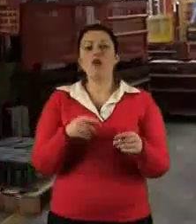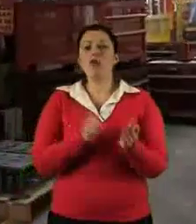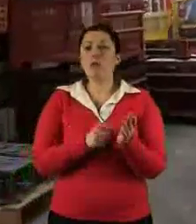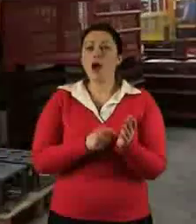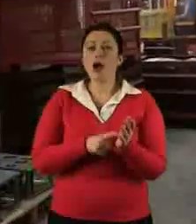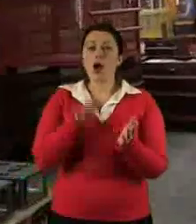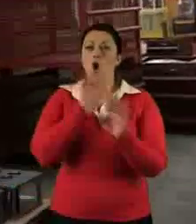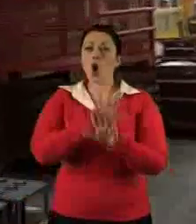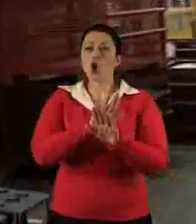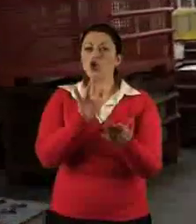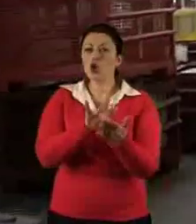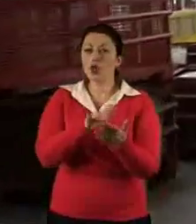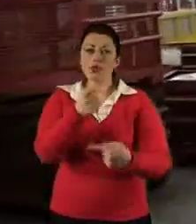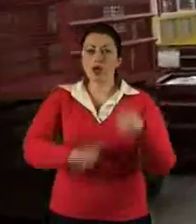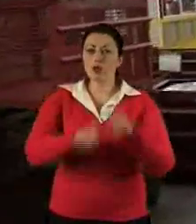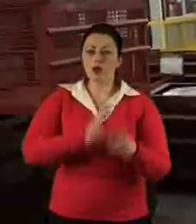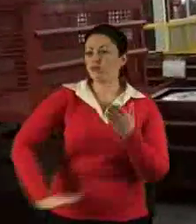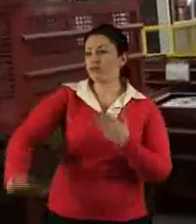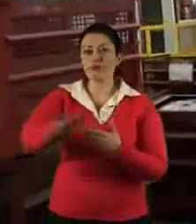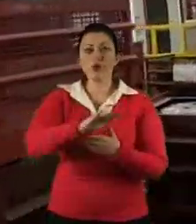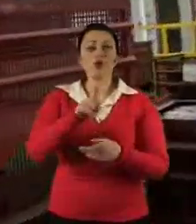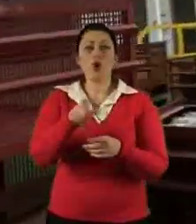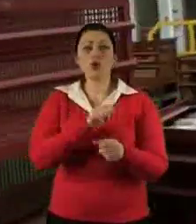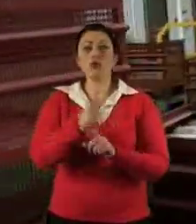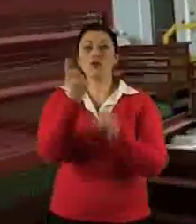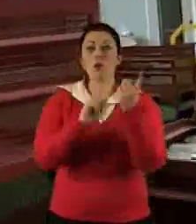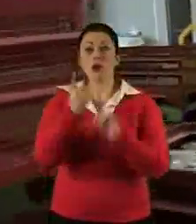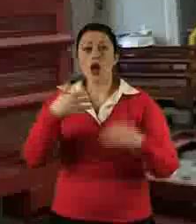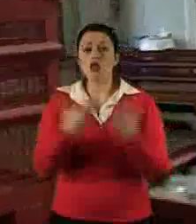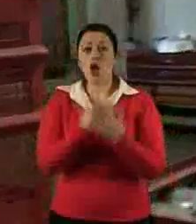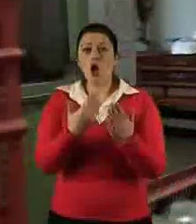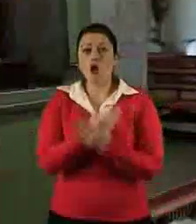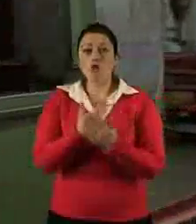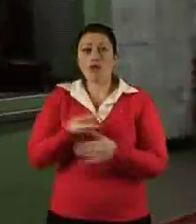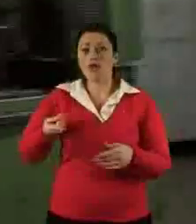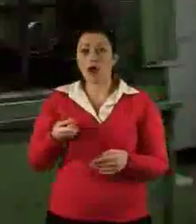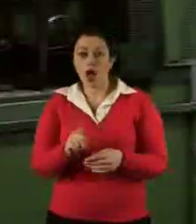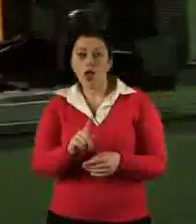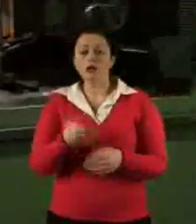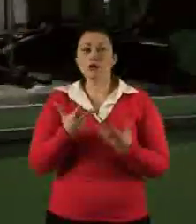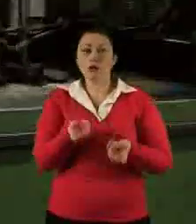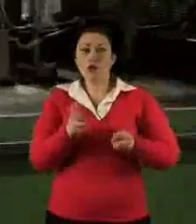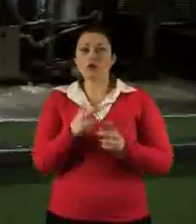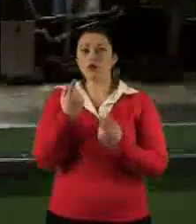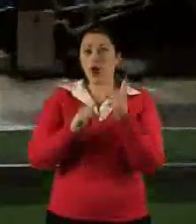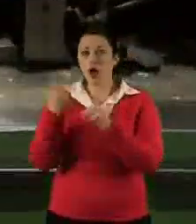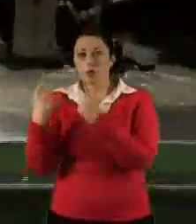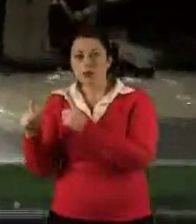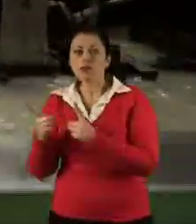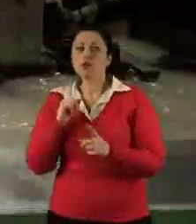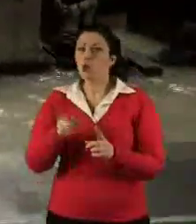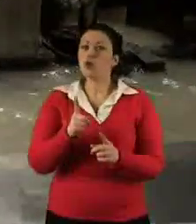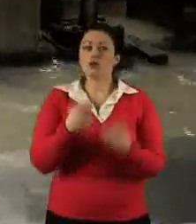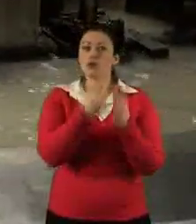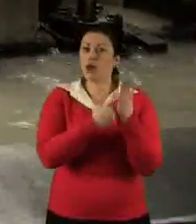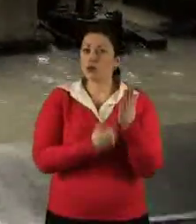ochroną środowiska naturalnego. Projektanci nowej fabryki montującej maszyny rolnicze w Saverne we Francji musieli sobie